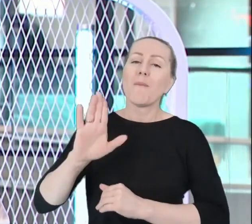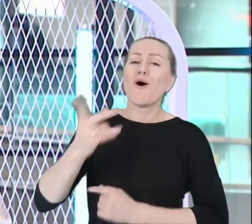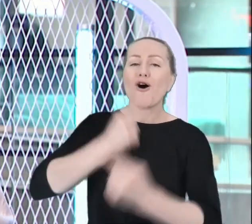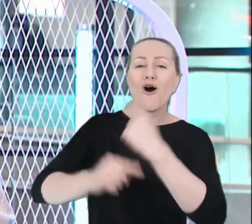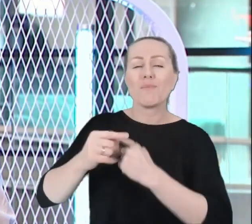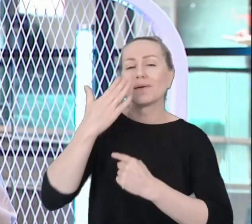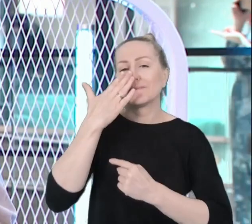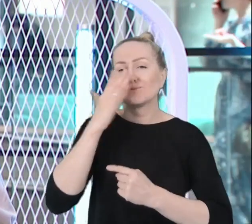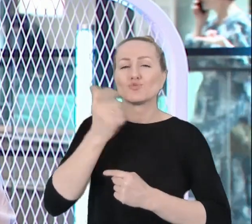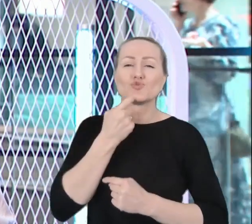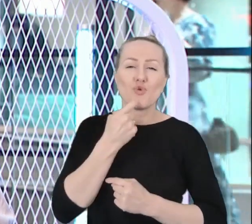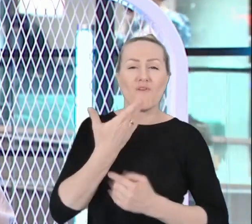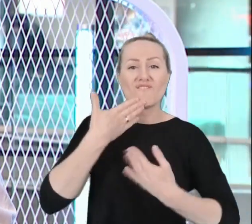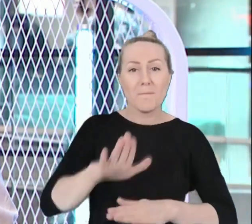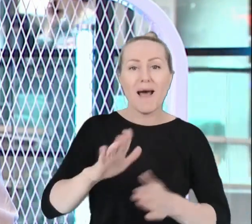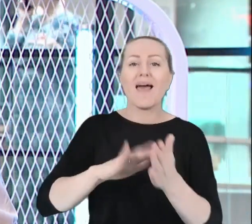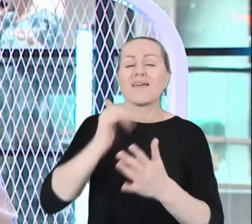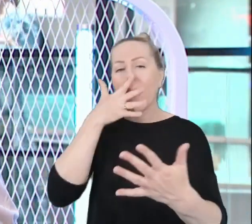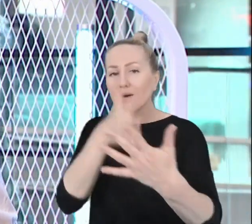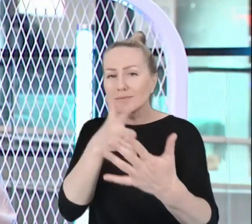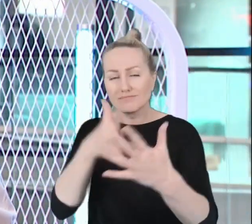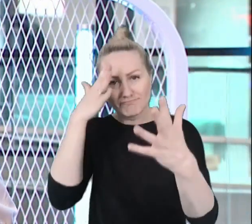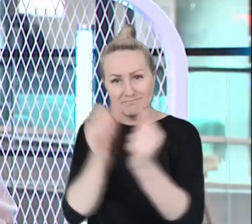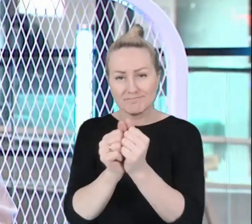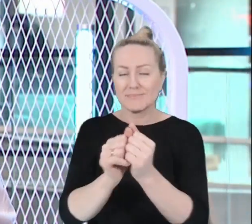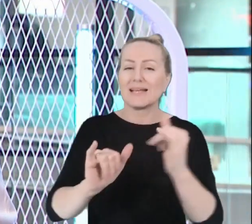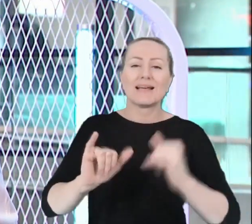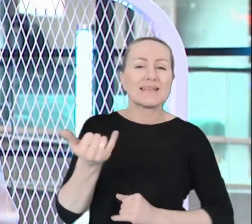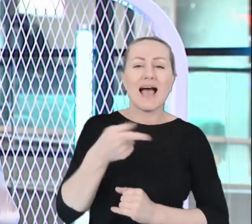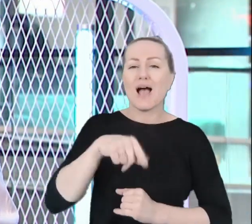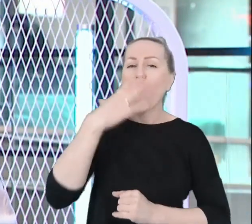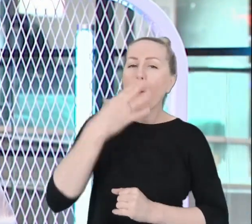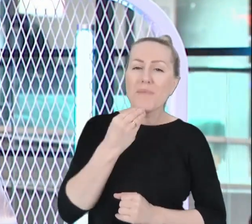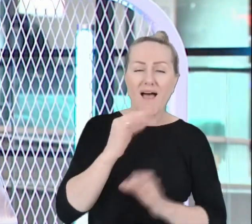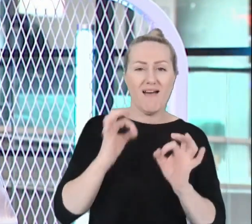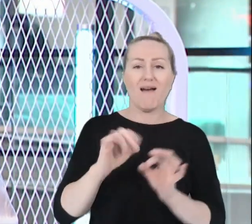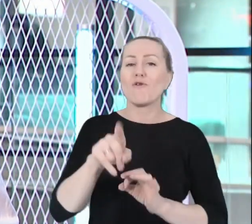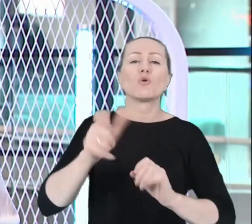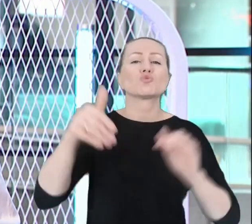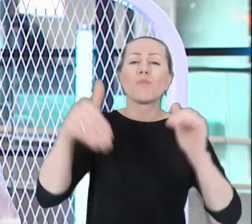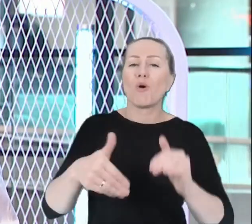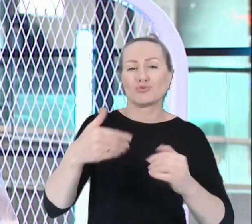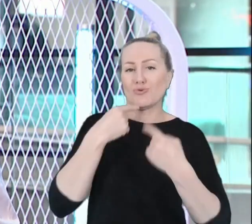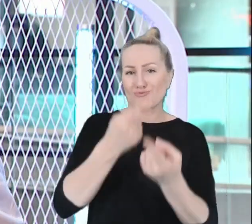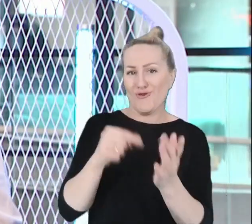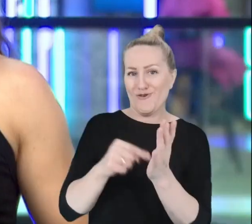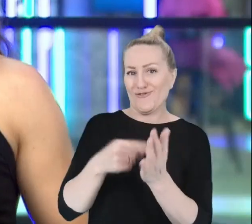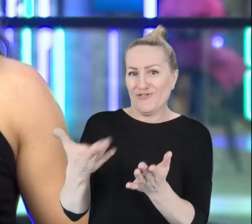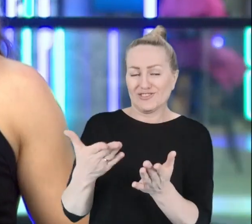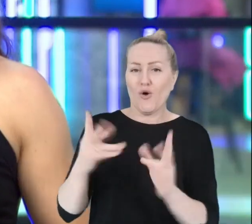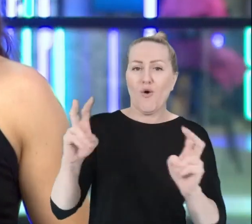jak się je diagnozuje, jakie są jego, wiesz, takie objawy. Co można w ogóle powiedzieć o tym zjawisku?